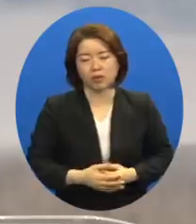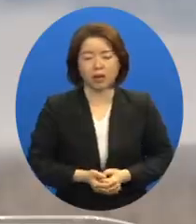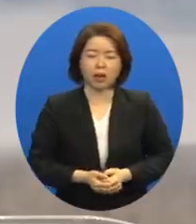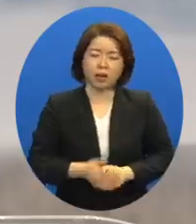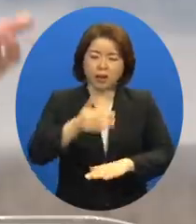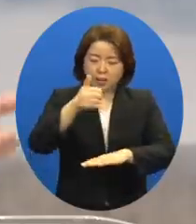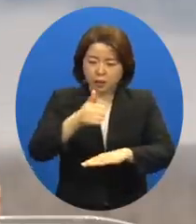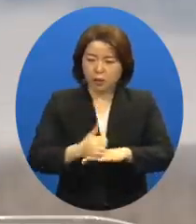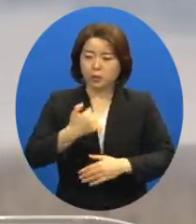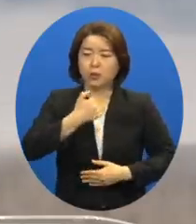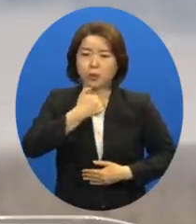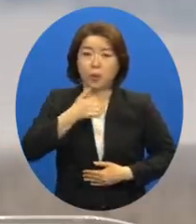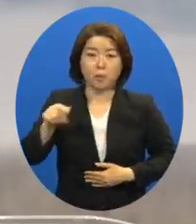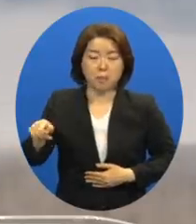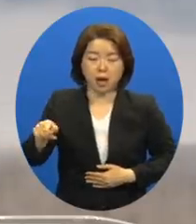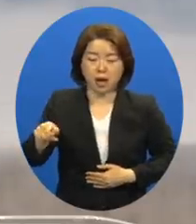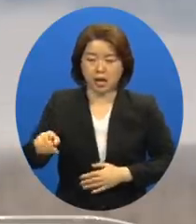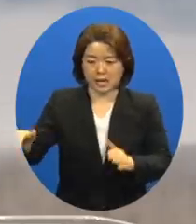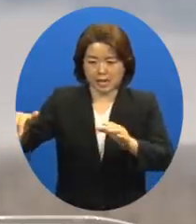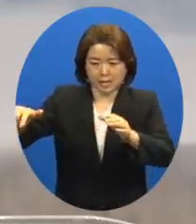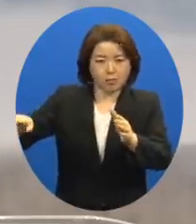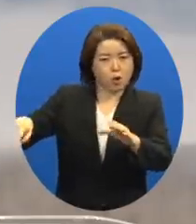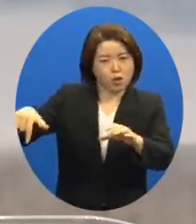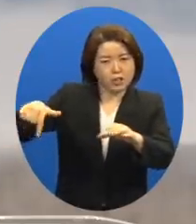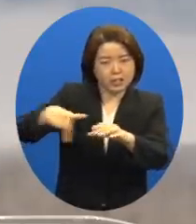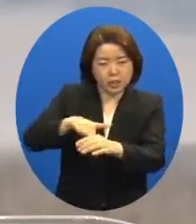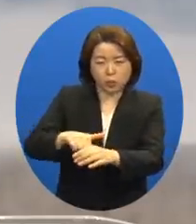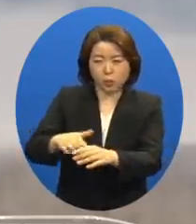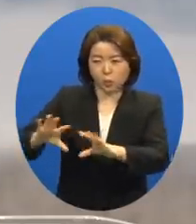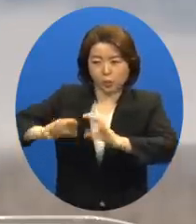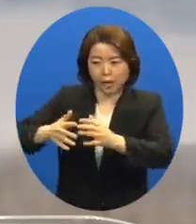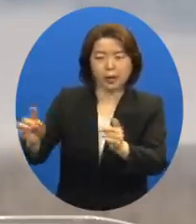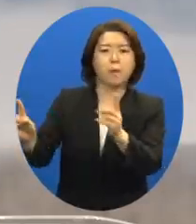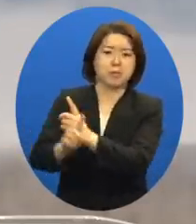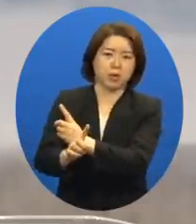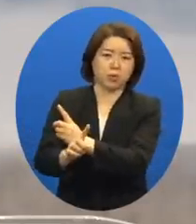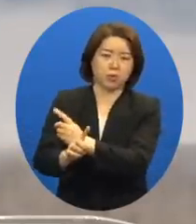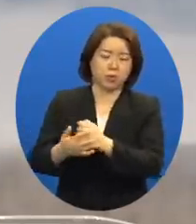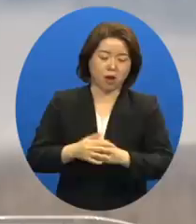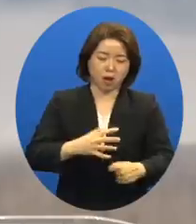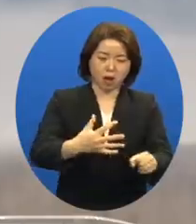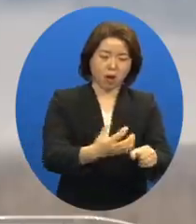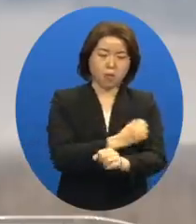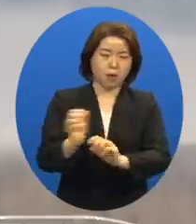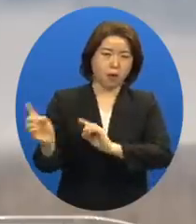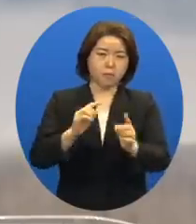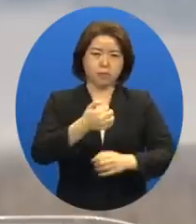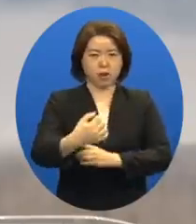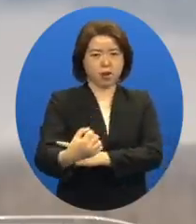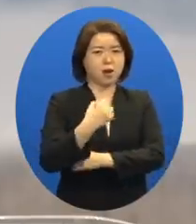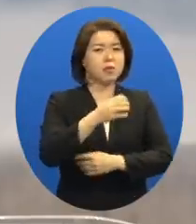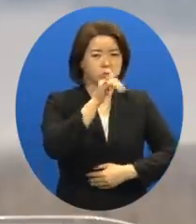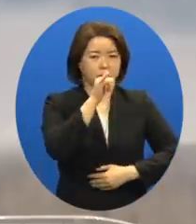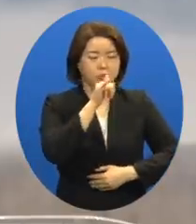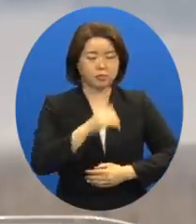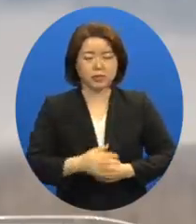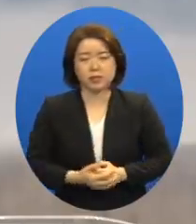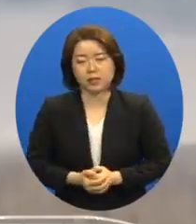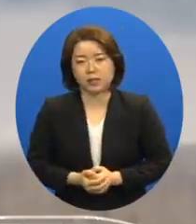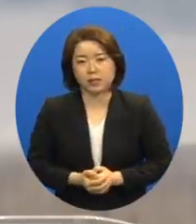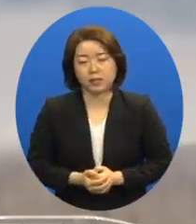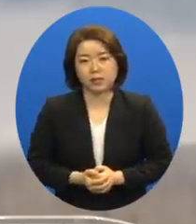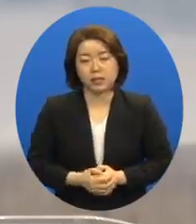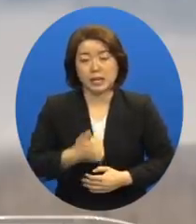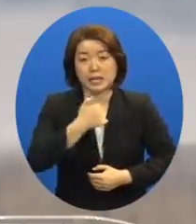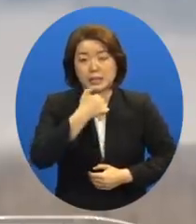로마를 기독교 국가로 바꿔버리고 말았습니다. 엄청난 부활의 능력이 있었던 거죠. 로마의 초대교회